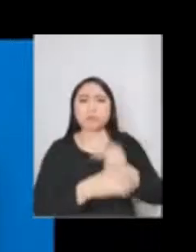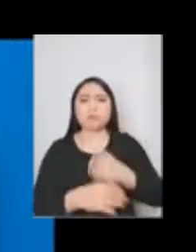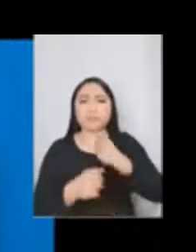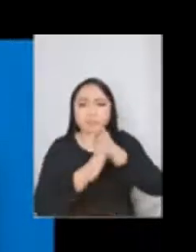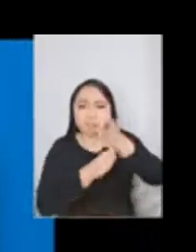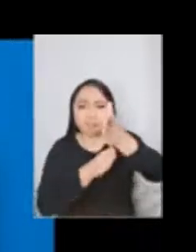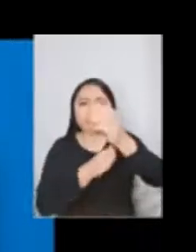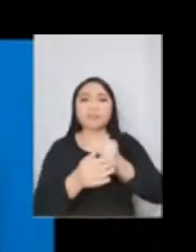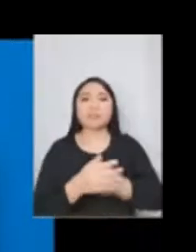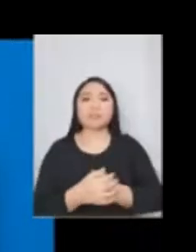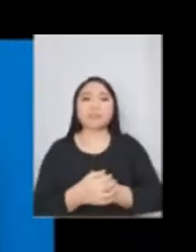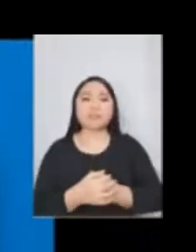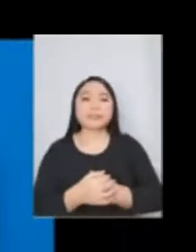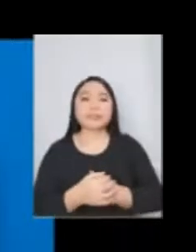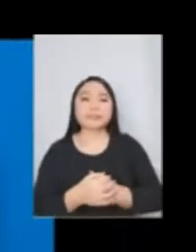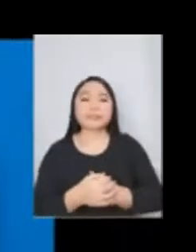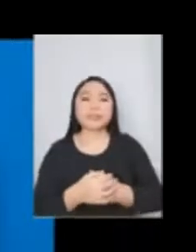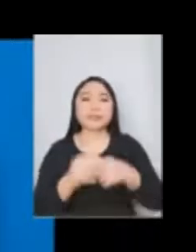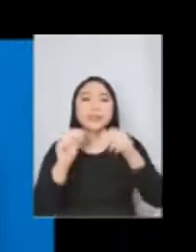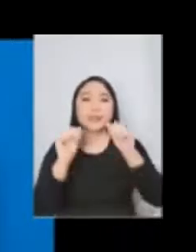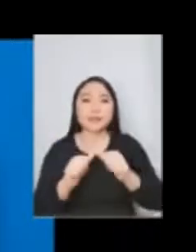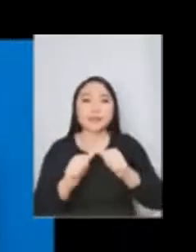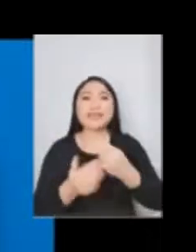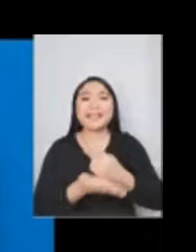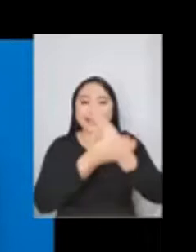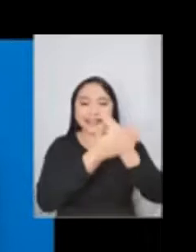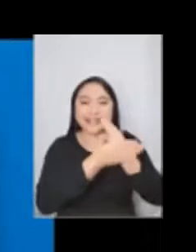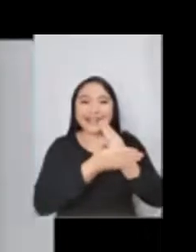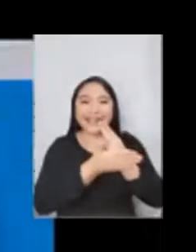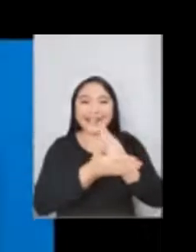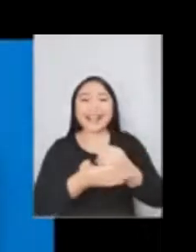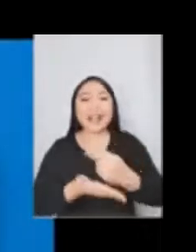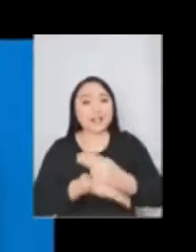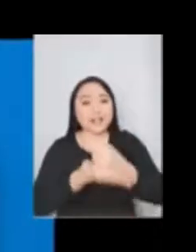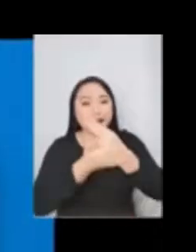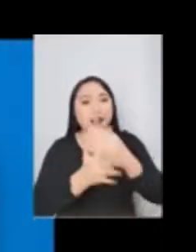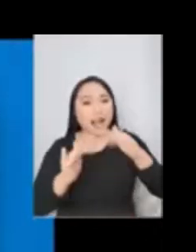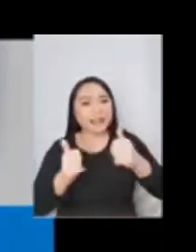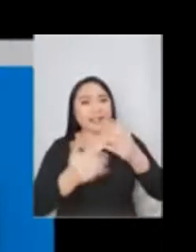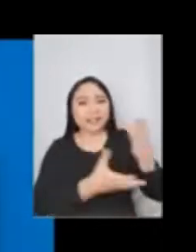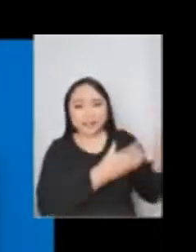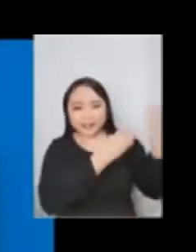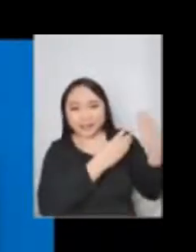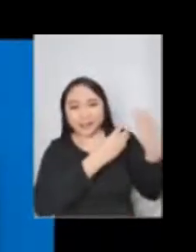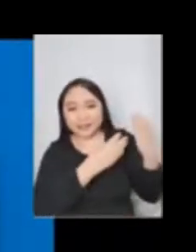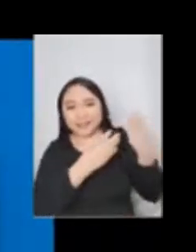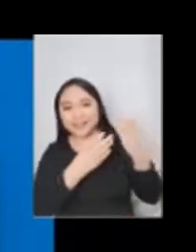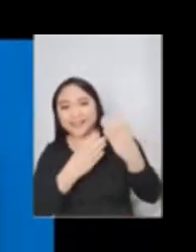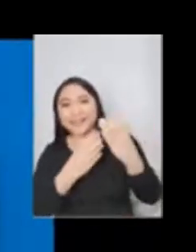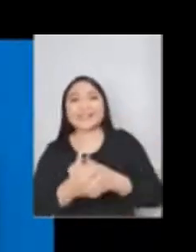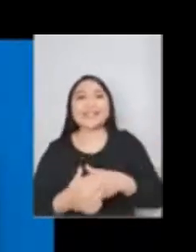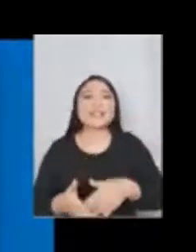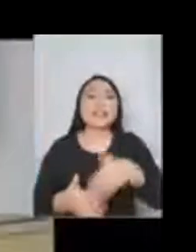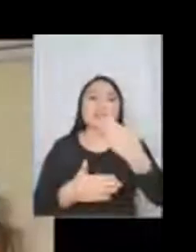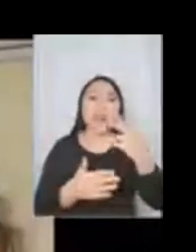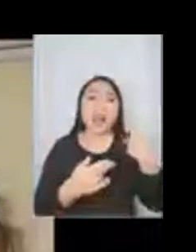kung sa CAR, tawid bundok, meron din po tayong tawid ilog, tawid dagat. Ayan po ang mga